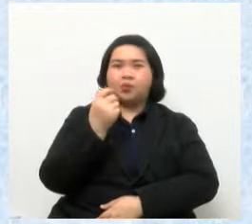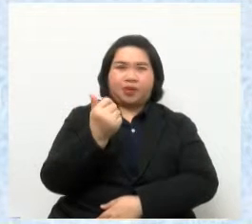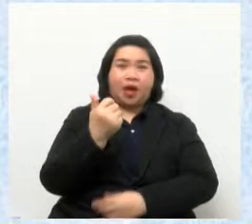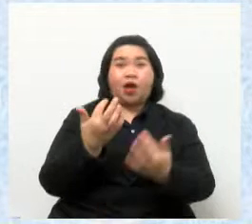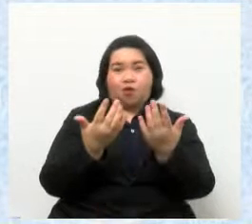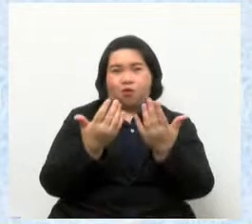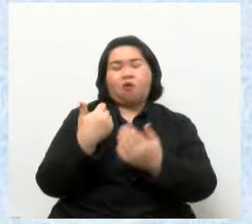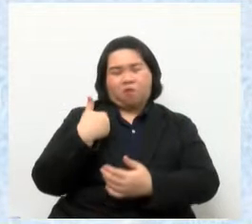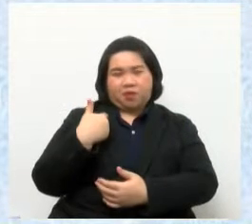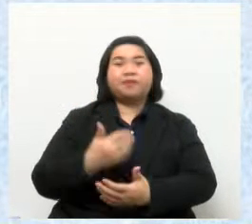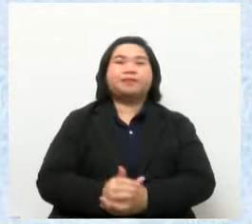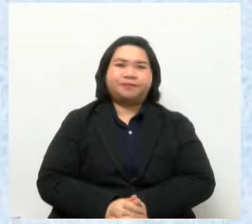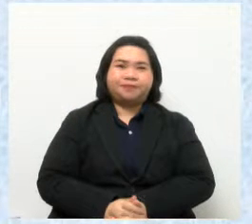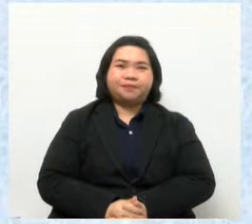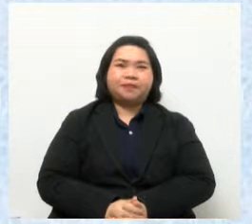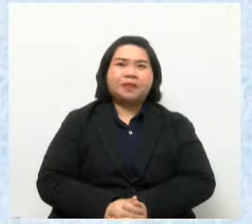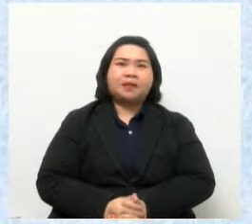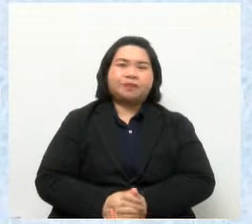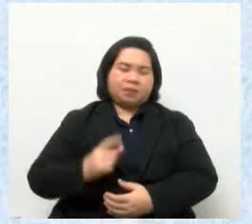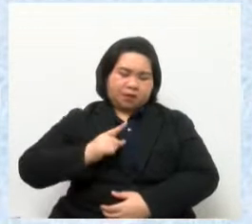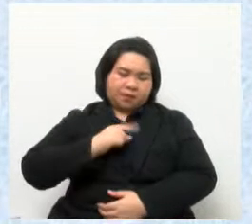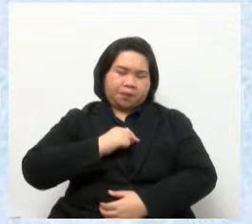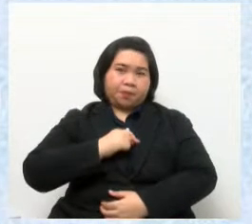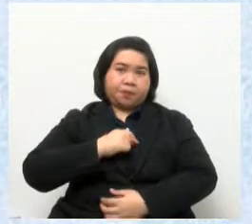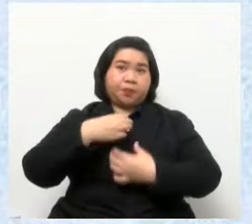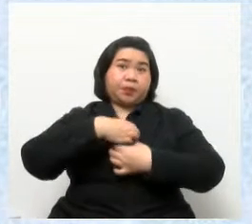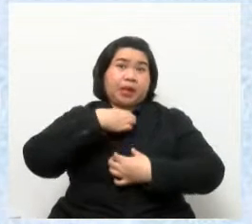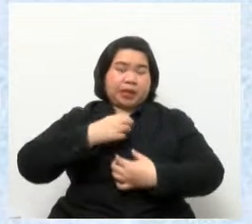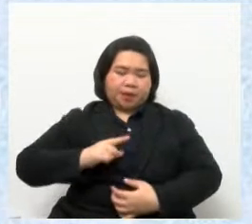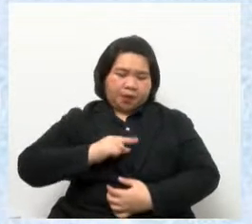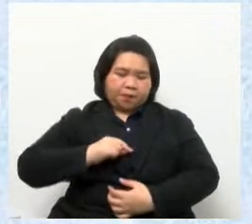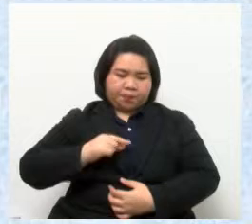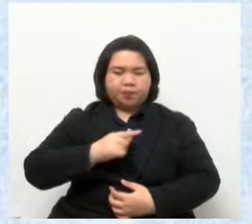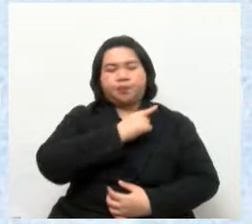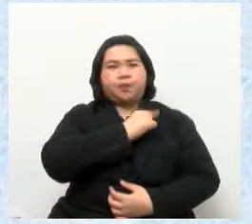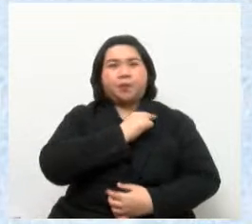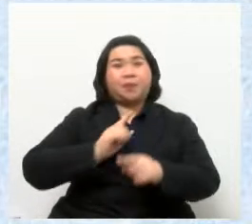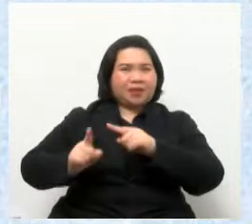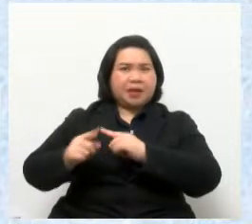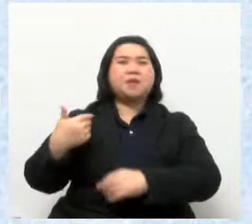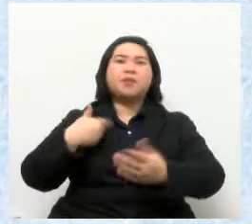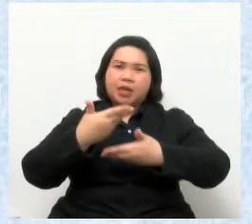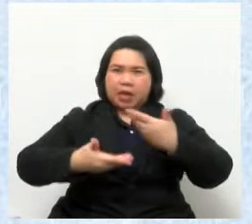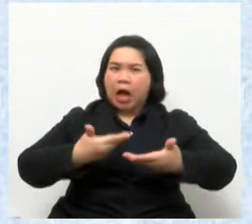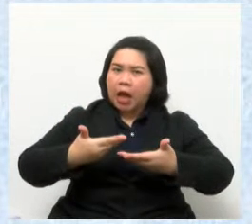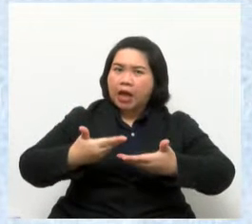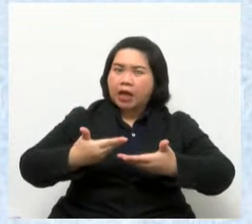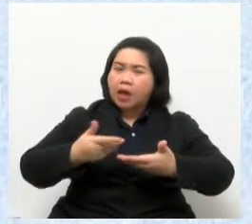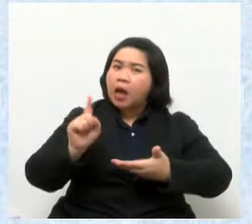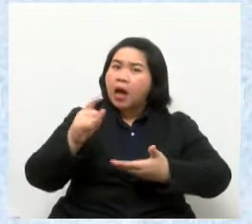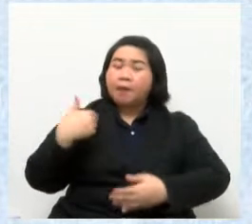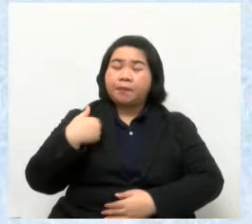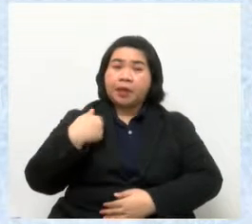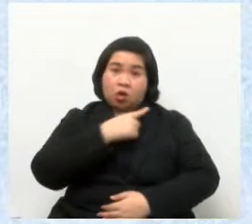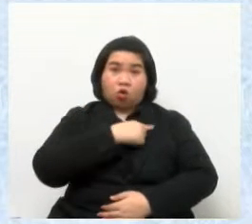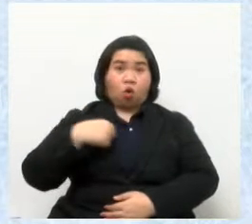มกันอยู่เรื่อยๆด้วยนะคะมีคลิปบีบเน็กไทค่ะมีตุ้งติ้งติดเสื้อโอน่ารักเก๋ไก่สไลเดอร์มากนะคะหรือจะเป็นเขาเรียกว่าเสื้อคอกลม